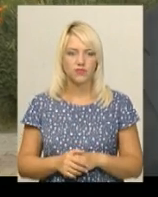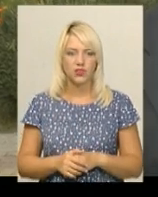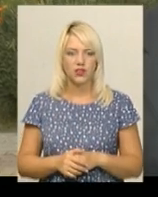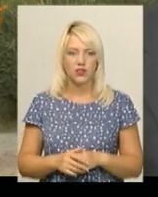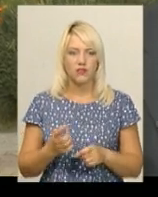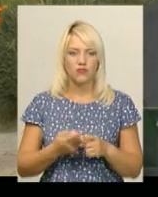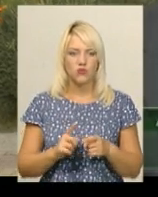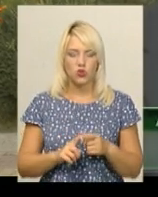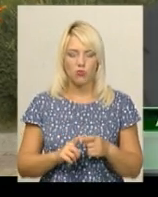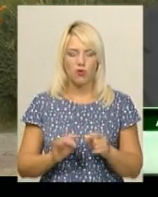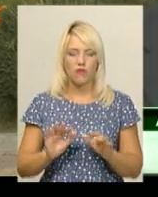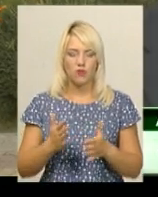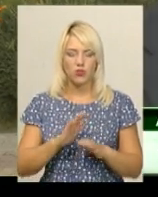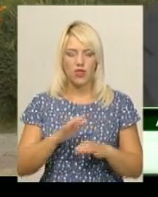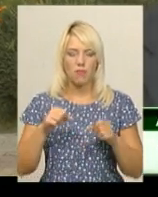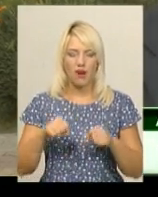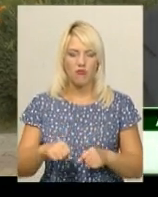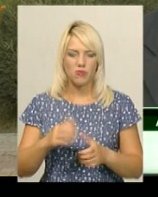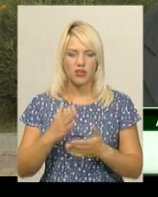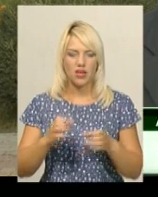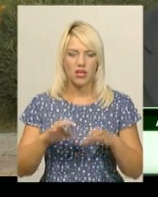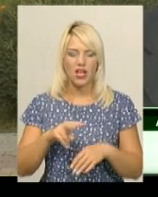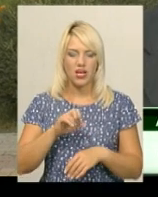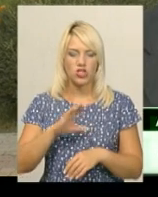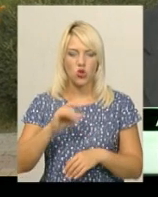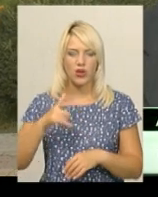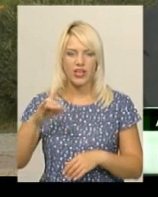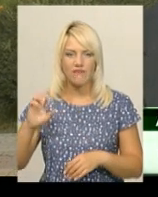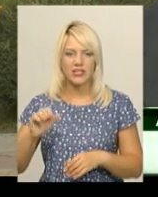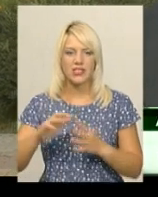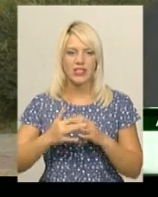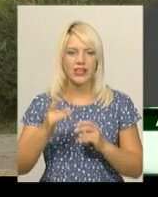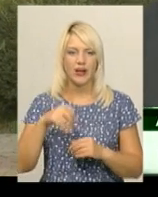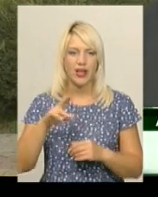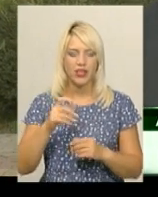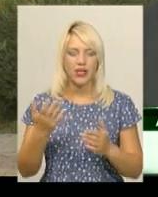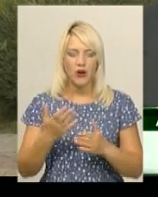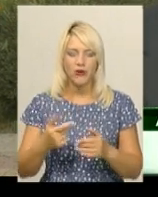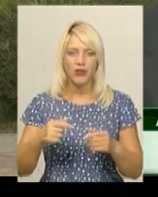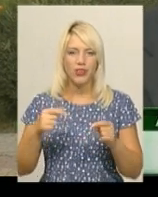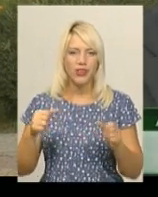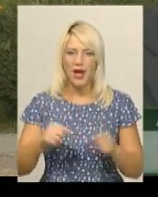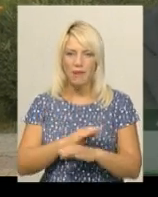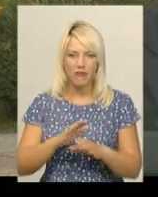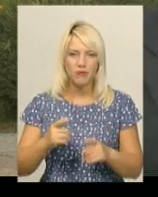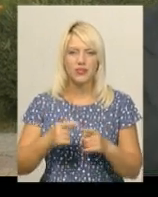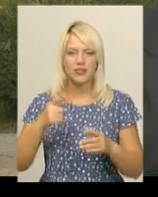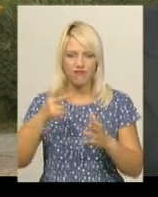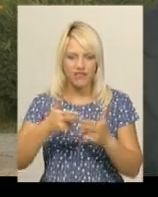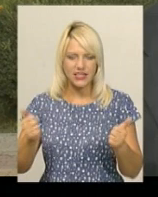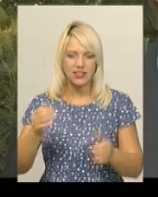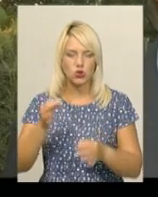випадку неправомірним є рішення Лісогринівецької сільської ради, яку неправомірність на даний момент вже визнав Хмельницький окружний